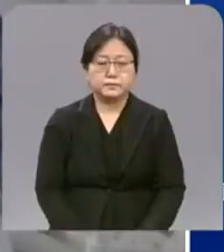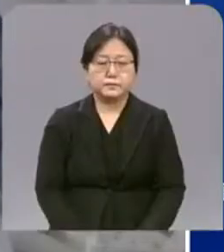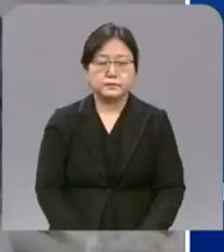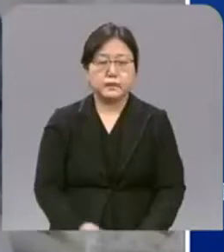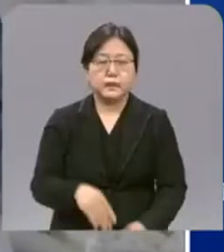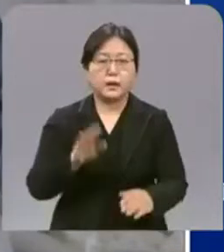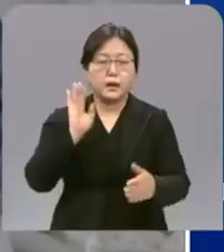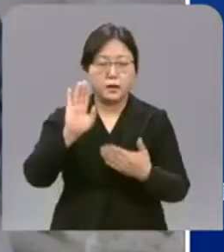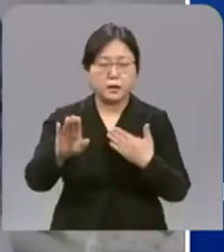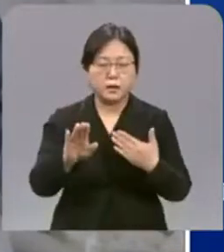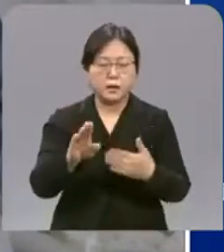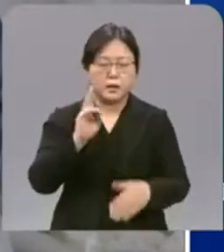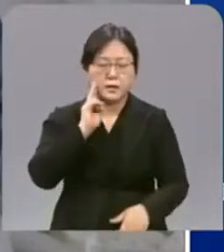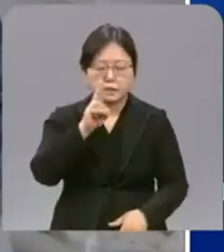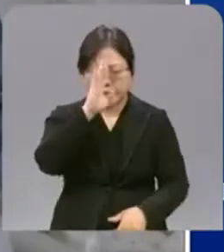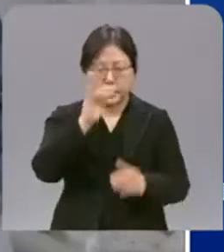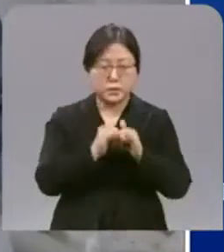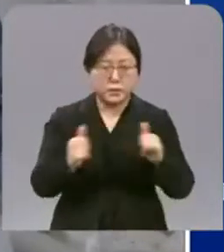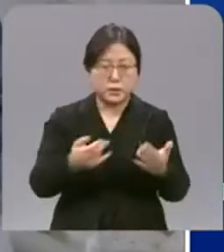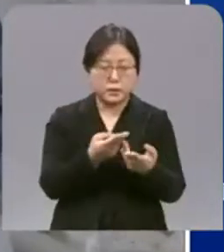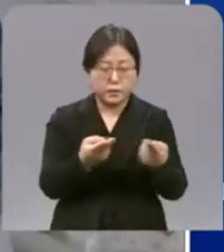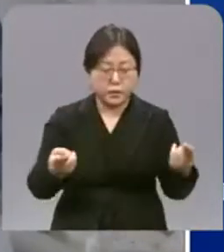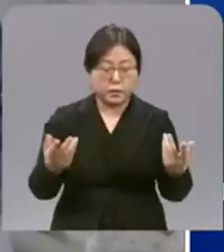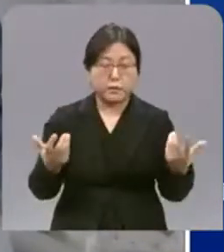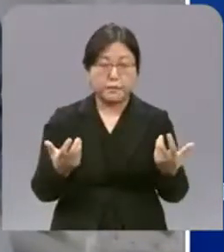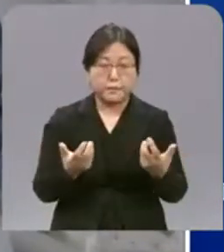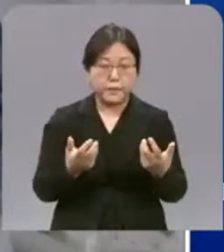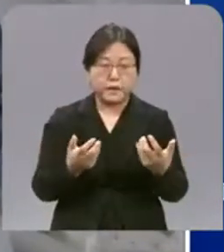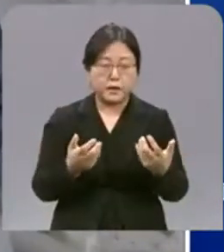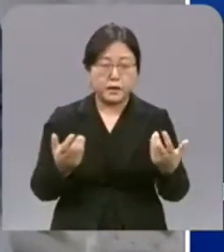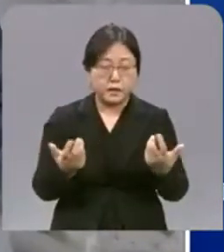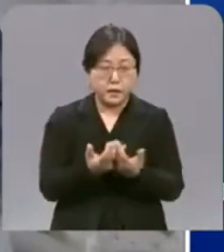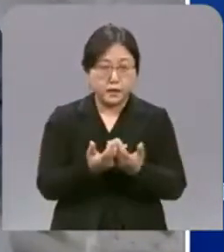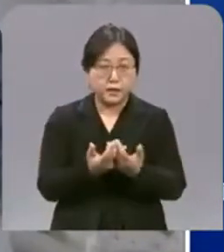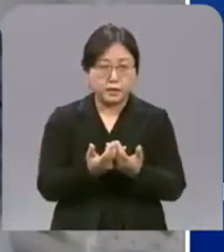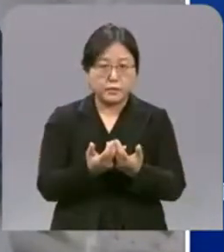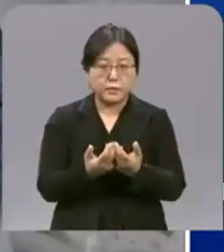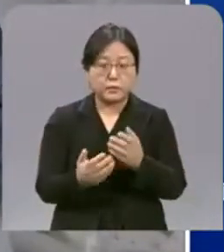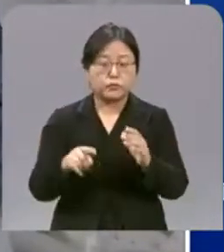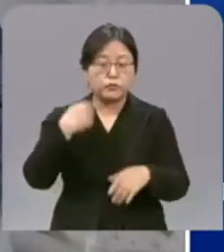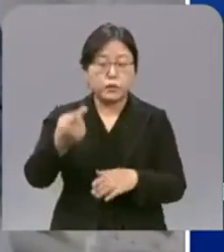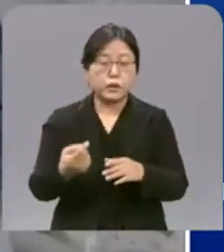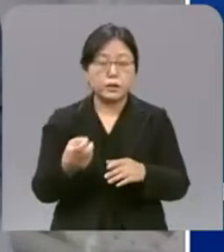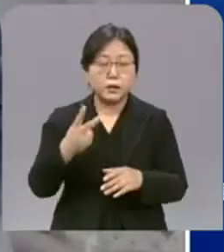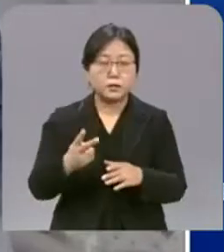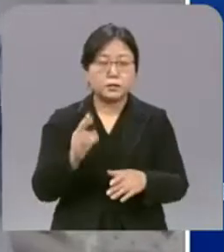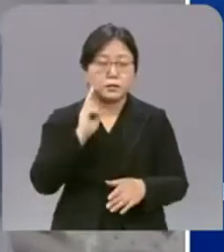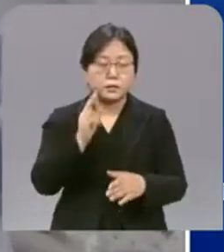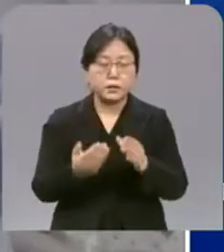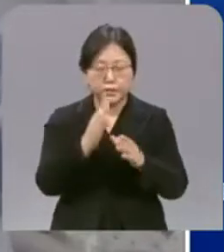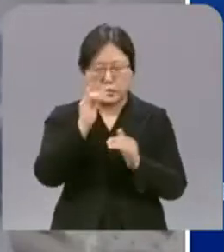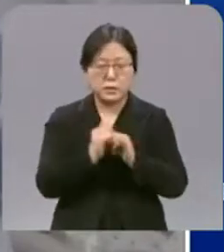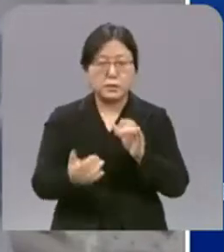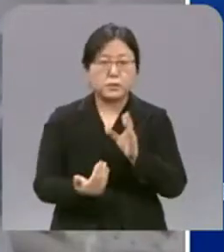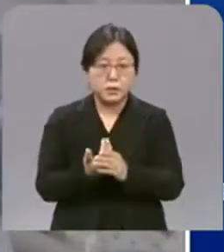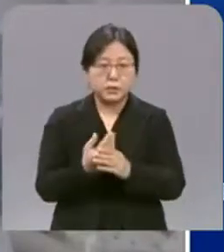네, 그렇다면 앞으로 중환자 병상이 모두 차게 됐을 경우에 중환자가 발생을 하면 어떻게 대처를 할 수